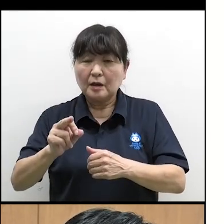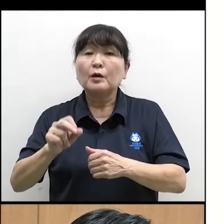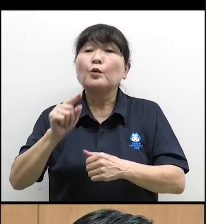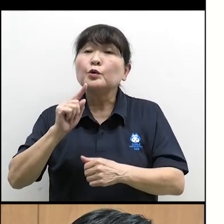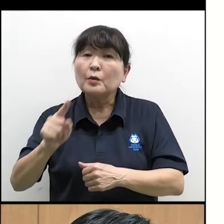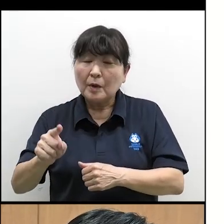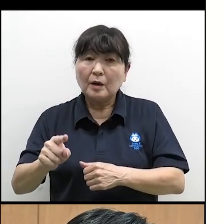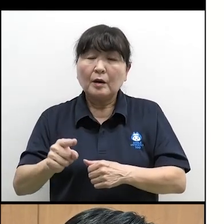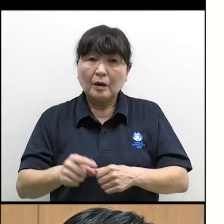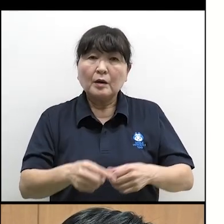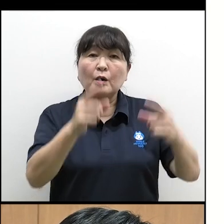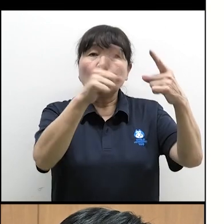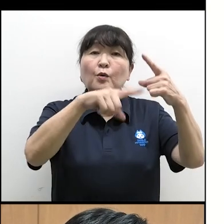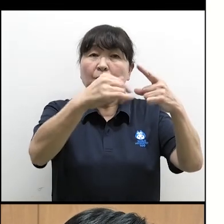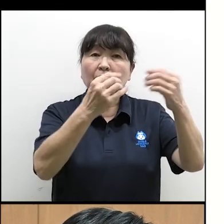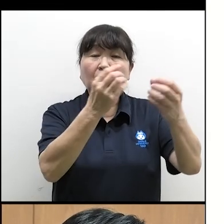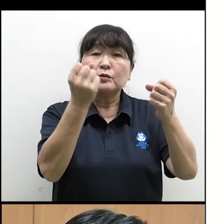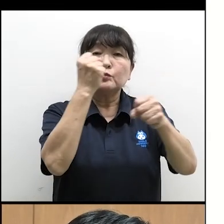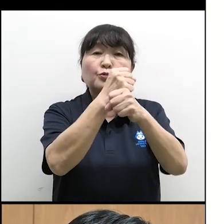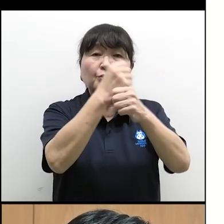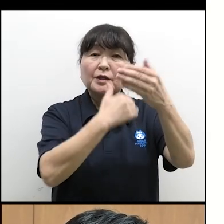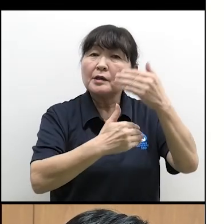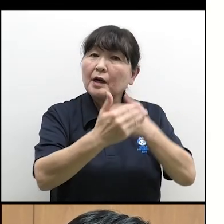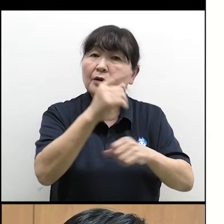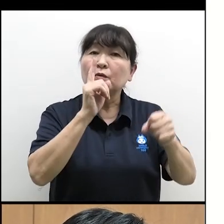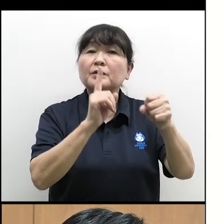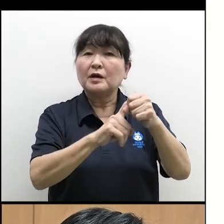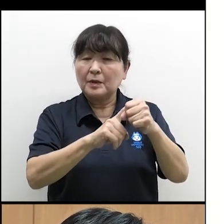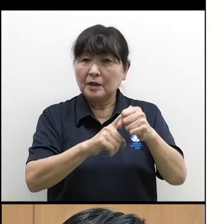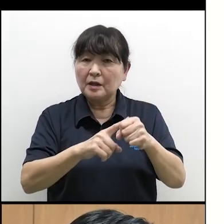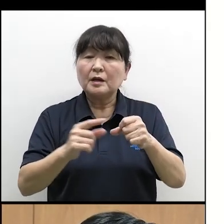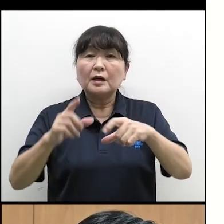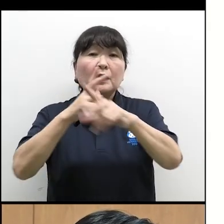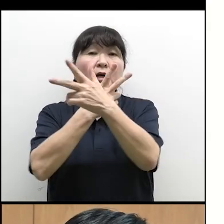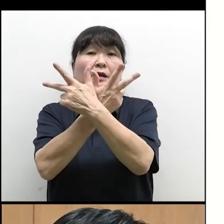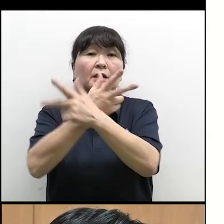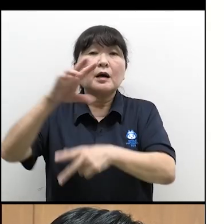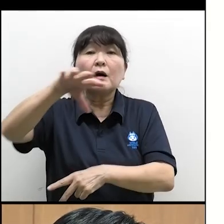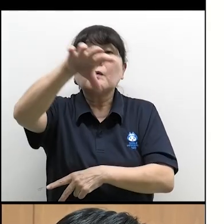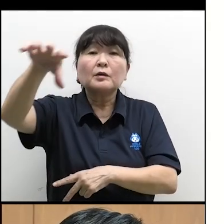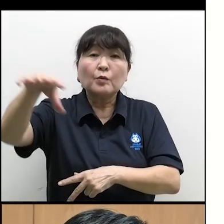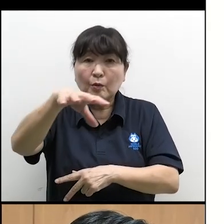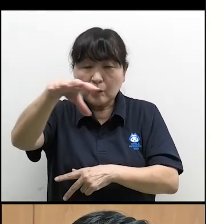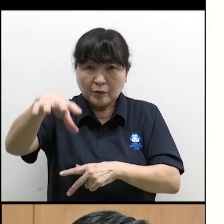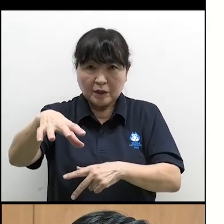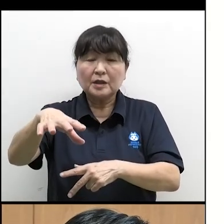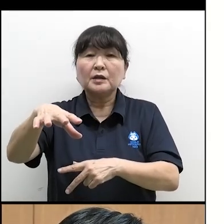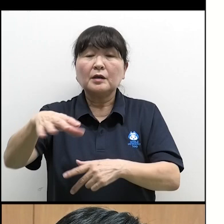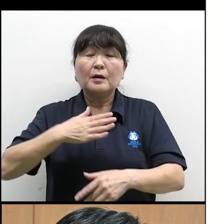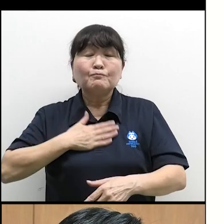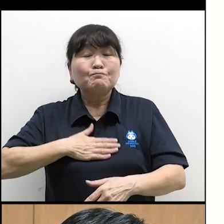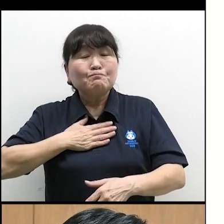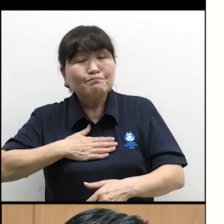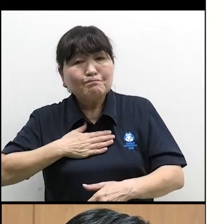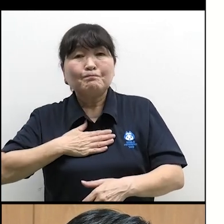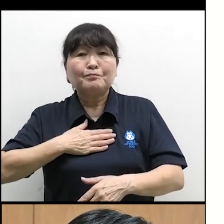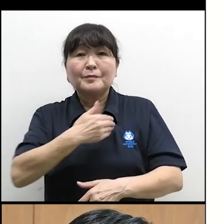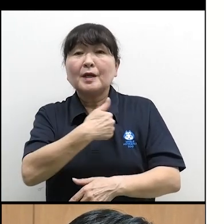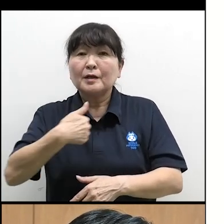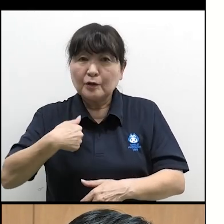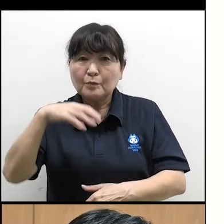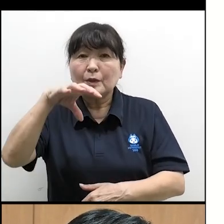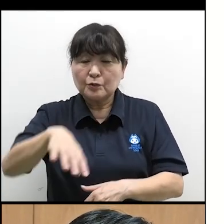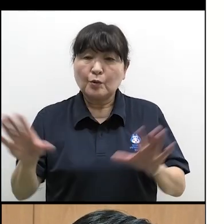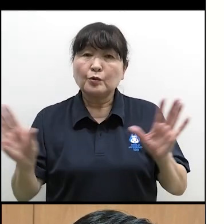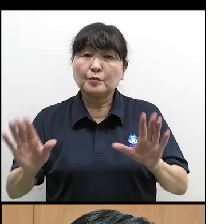北側の公園のエリアに交流センターを整備してまいります。 居心地の良い空間、子どもたちの健やか